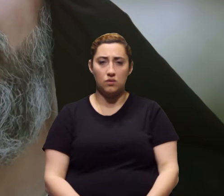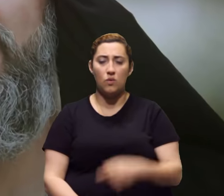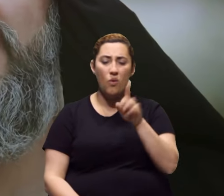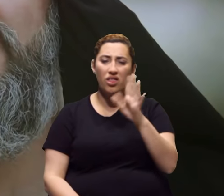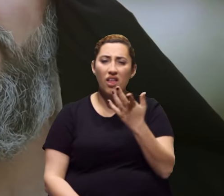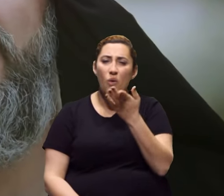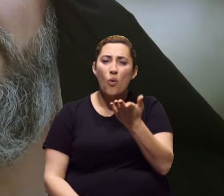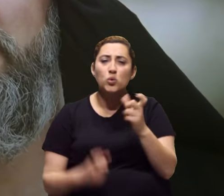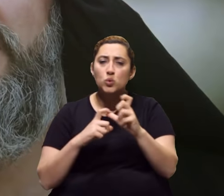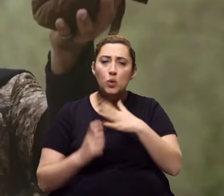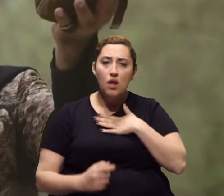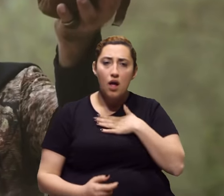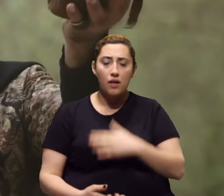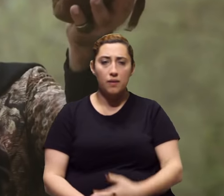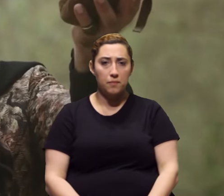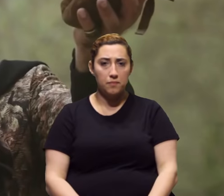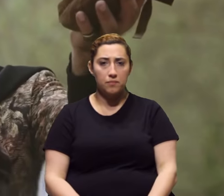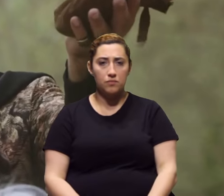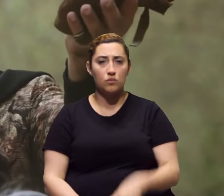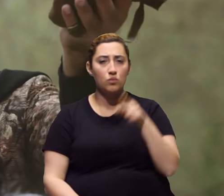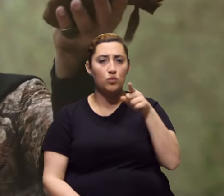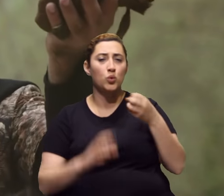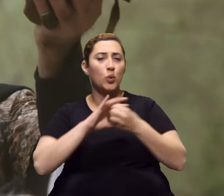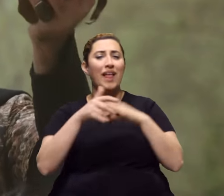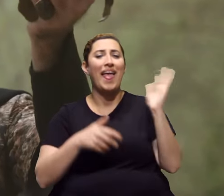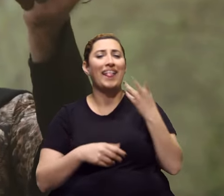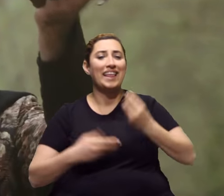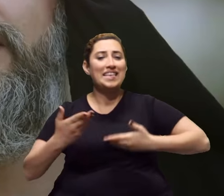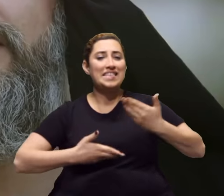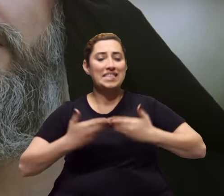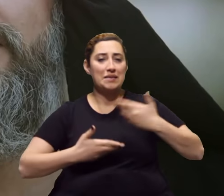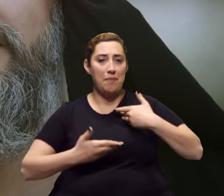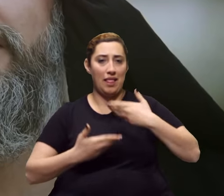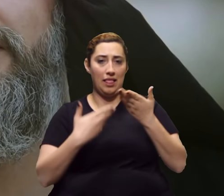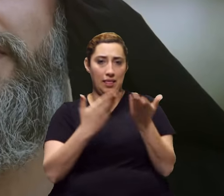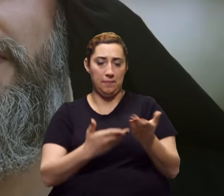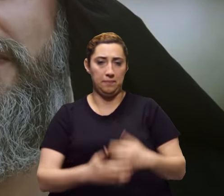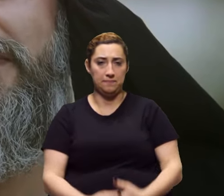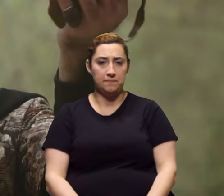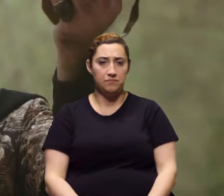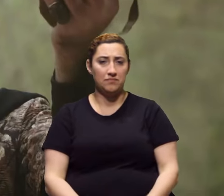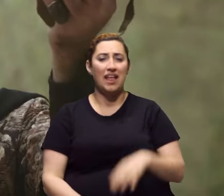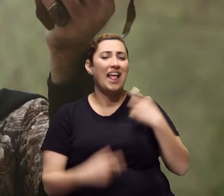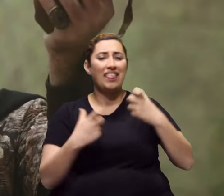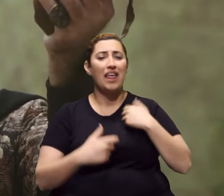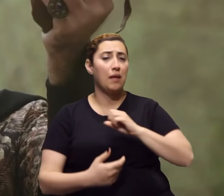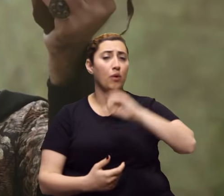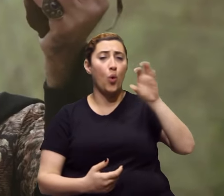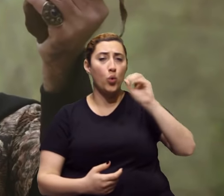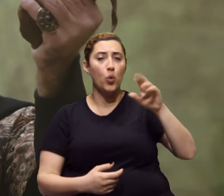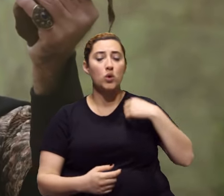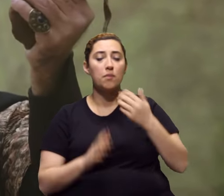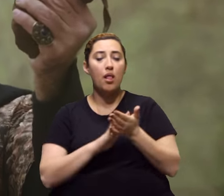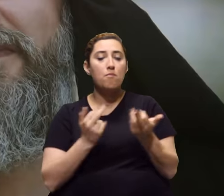O ne ola ki sultanım? Bu dünyadaki en iyi hizmetkar bu. Her nereye göndersen